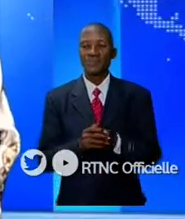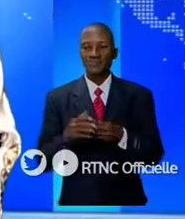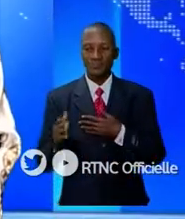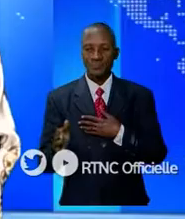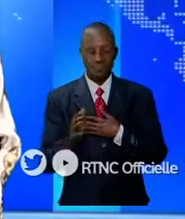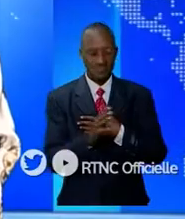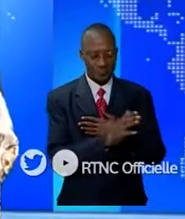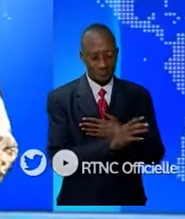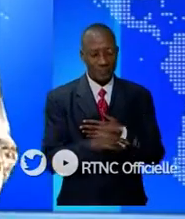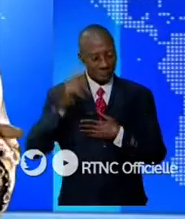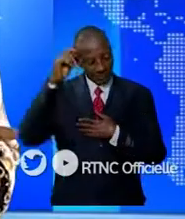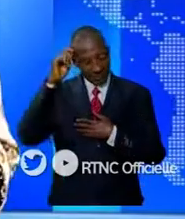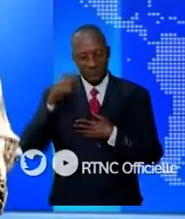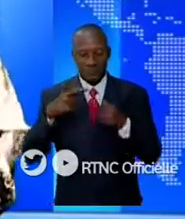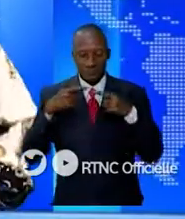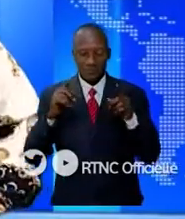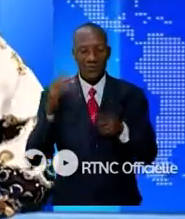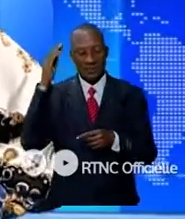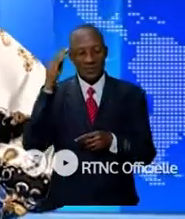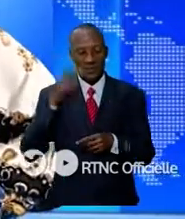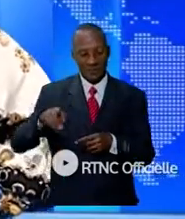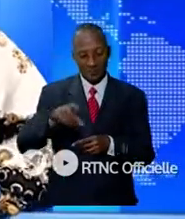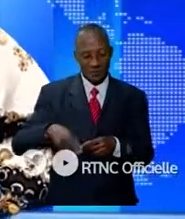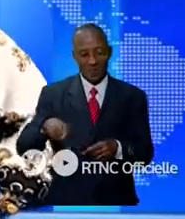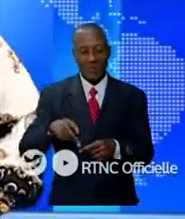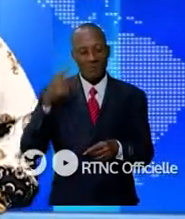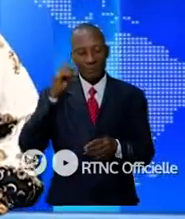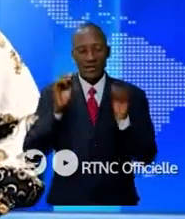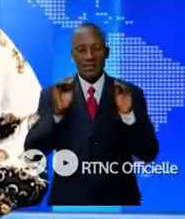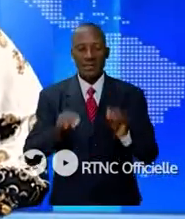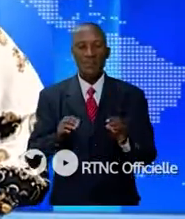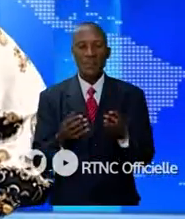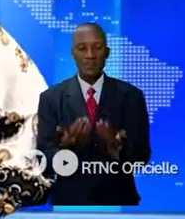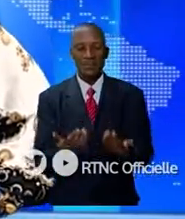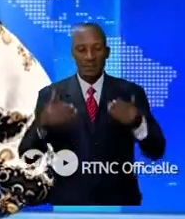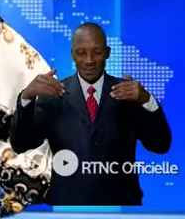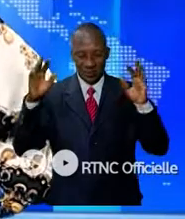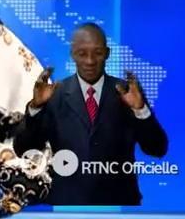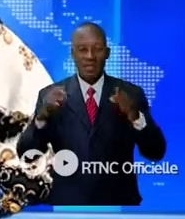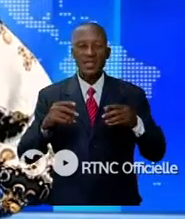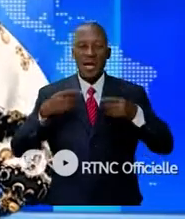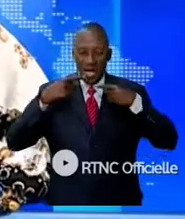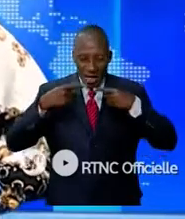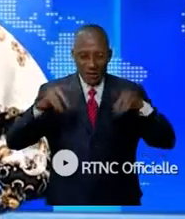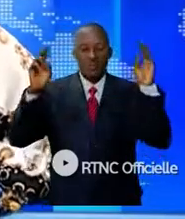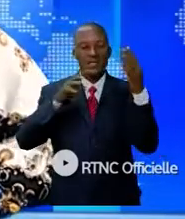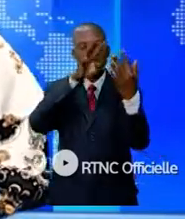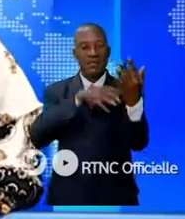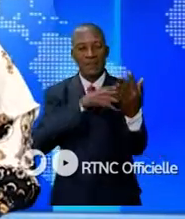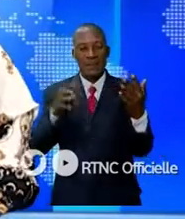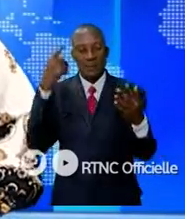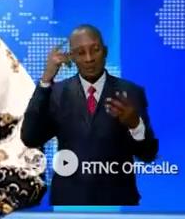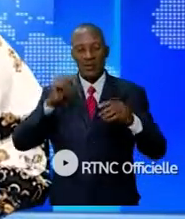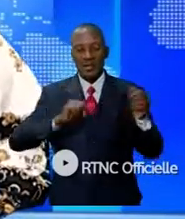Et comme annoncé tout à l'heure, le ministre provincial de l'enseignement primaire et secondaire vient de communiquer les frais de l'examen d'État et pour